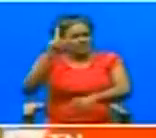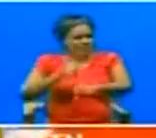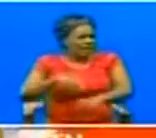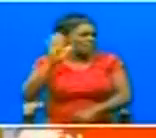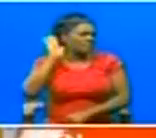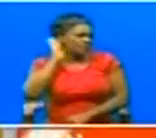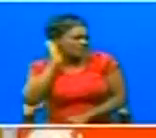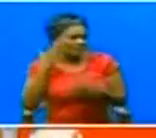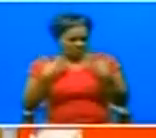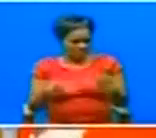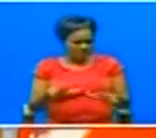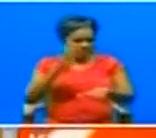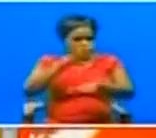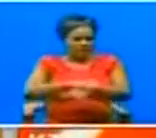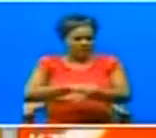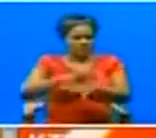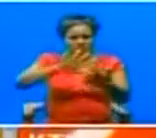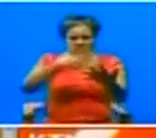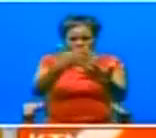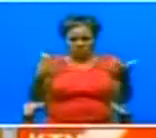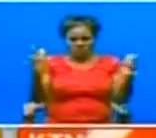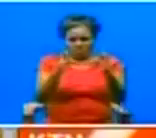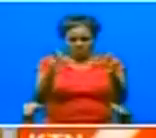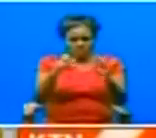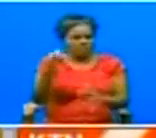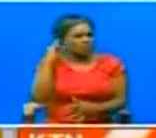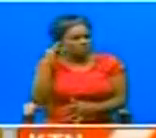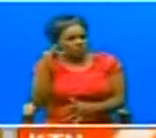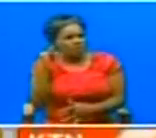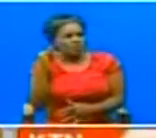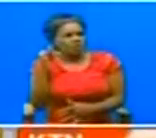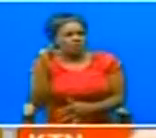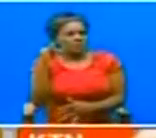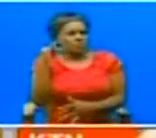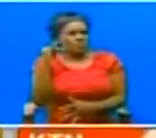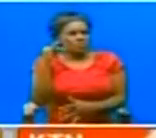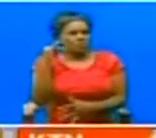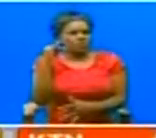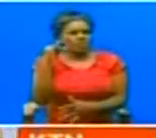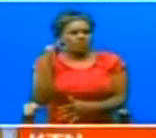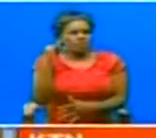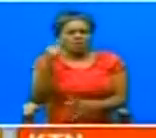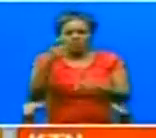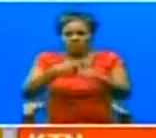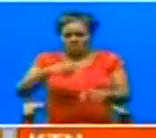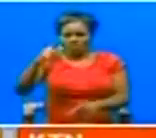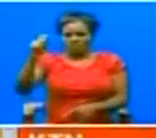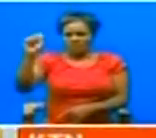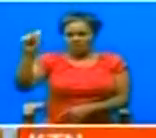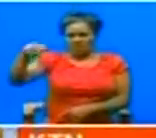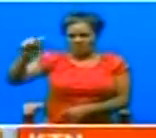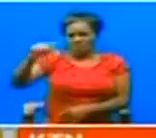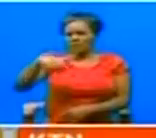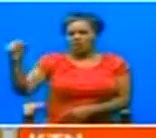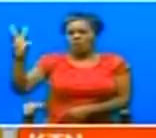nilipata information, nilitafuta network, alafu nimetoa matakaba, Shimper Fatuma, nimeleta takaba, kutoka takaba, ndo